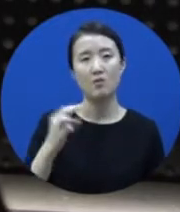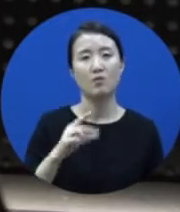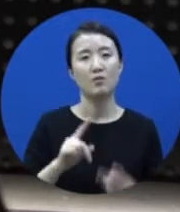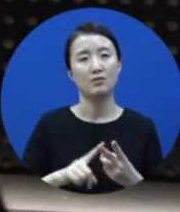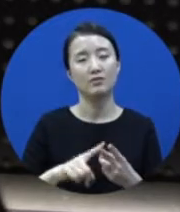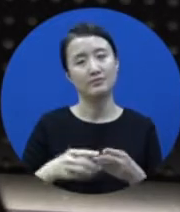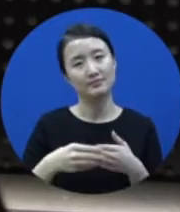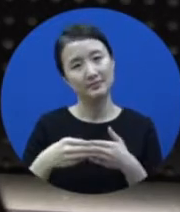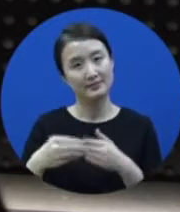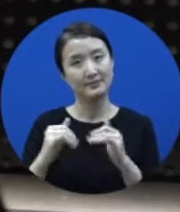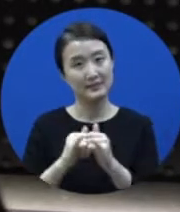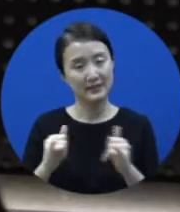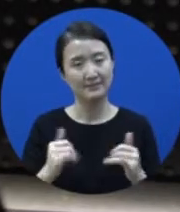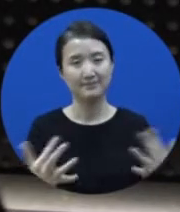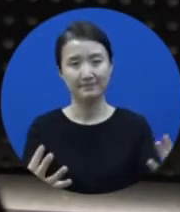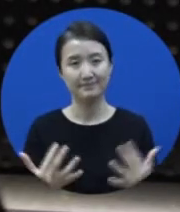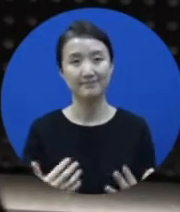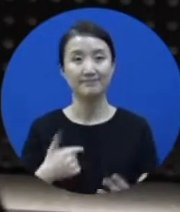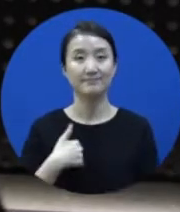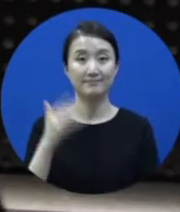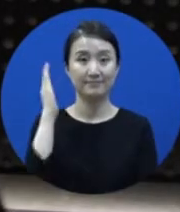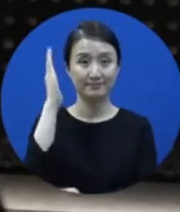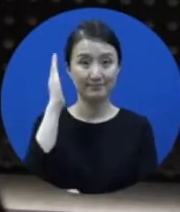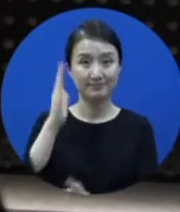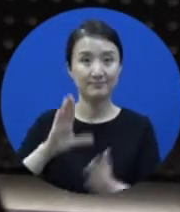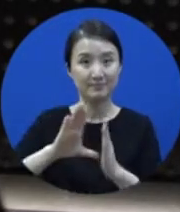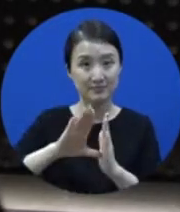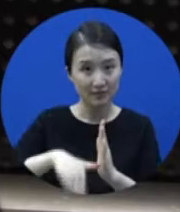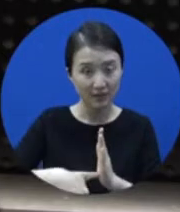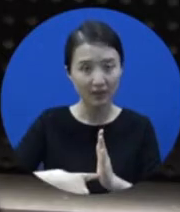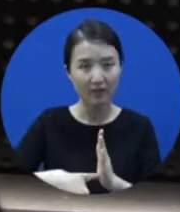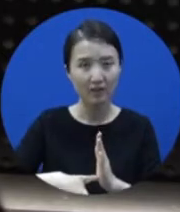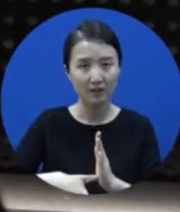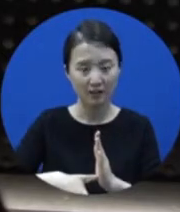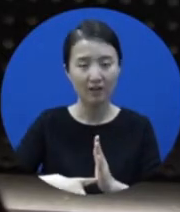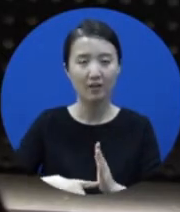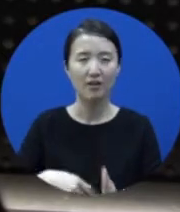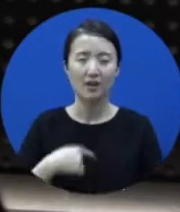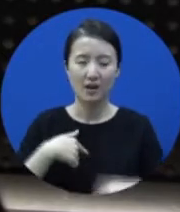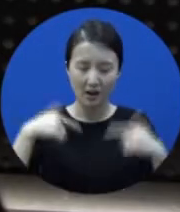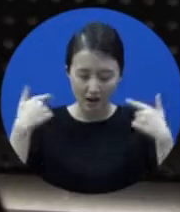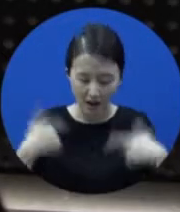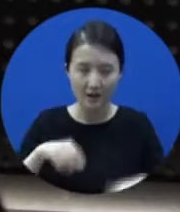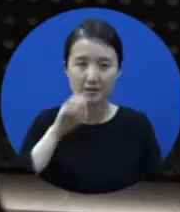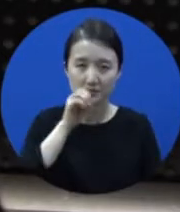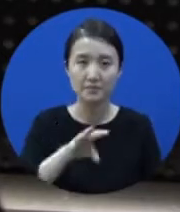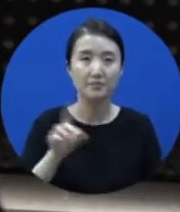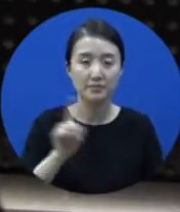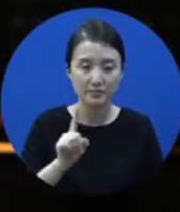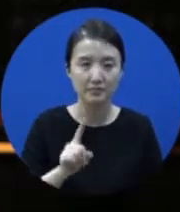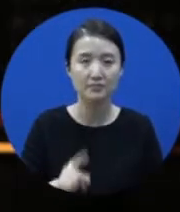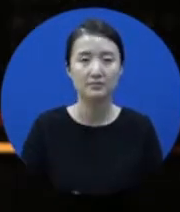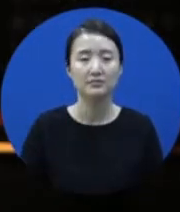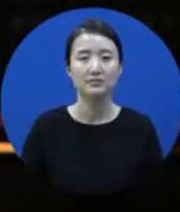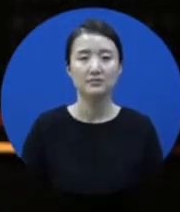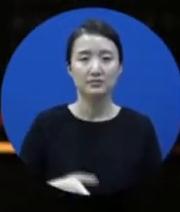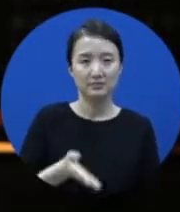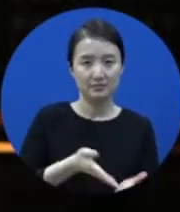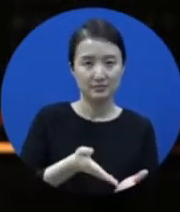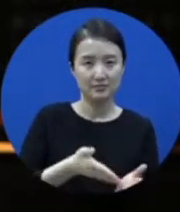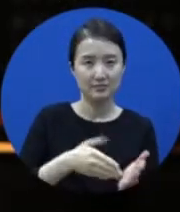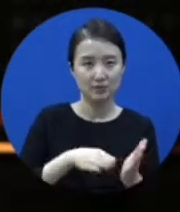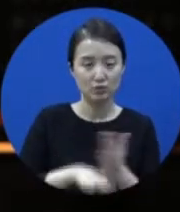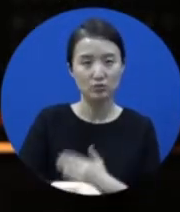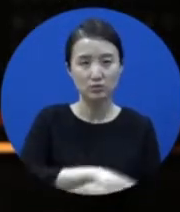당신의 메시지가 뒤통수에서도 느껴질 수 있을 만큼 하셔야 됩니다. 예, 뭐냐면요, 그 사람의